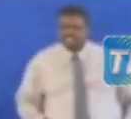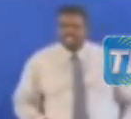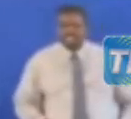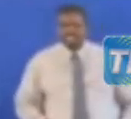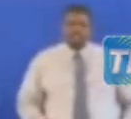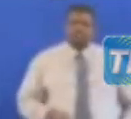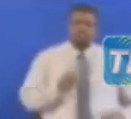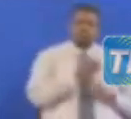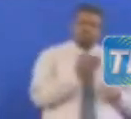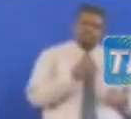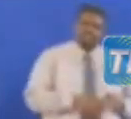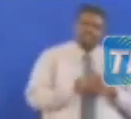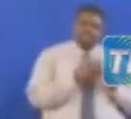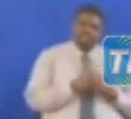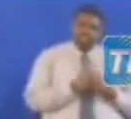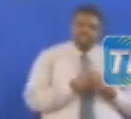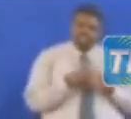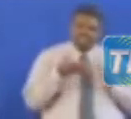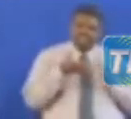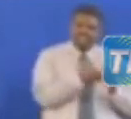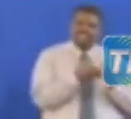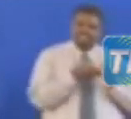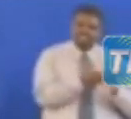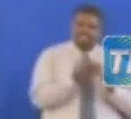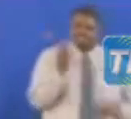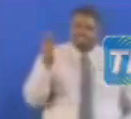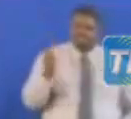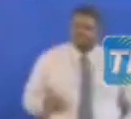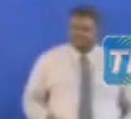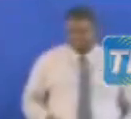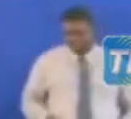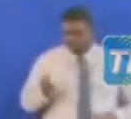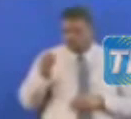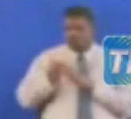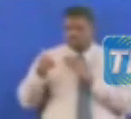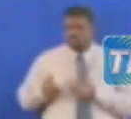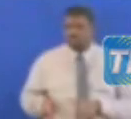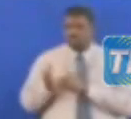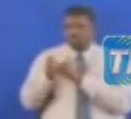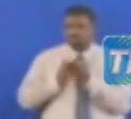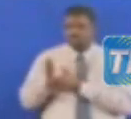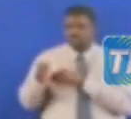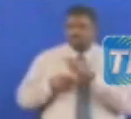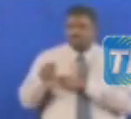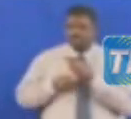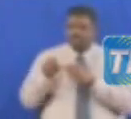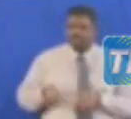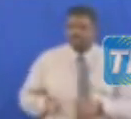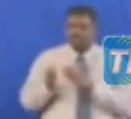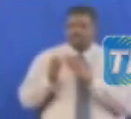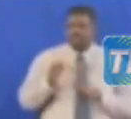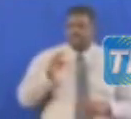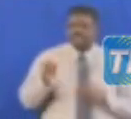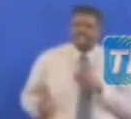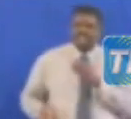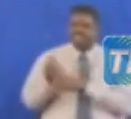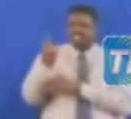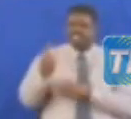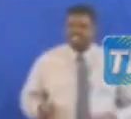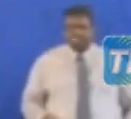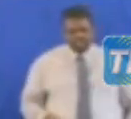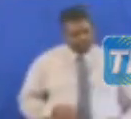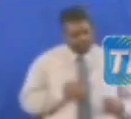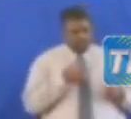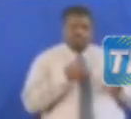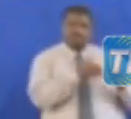28.13 na ujenzi wa drift 2. Ujenzi wa barabara kupitia mradi wa barabara wa Rise,